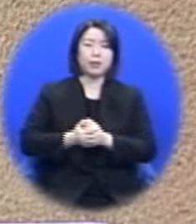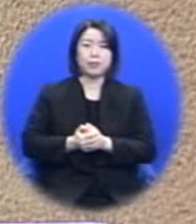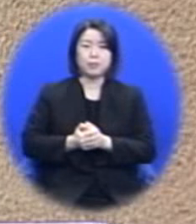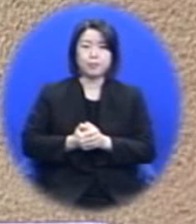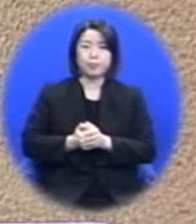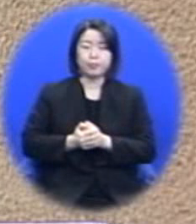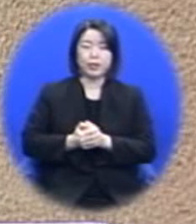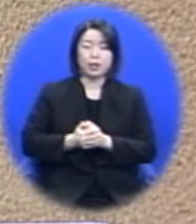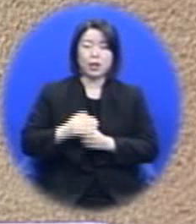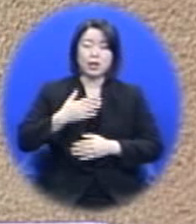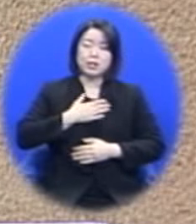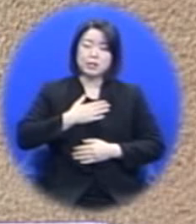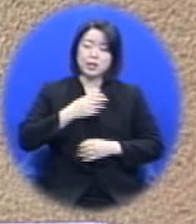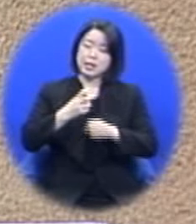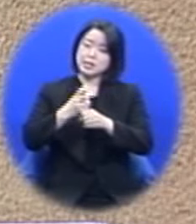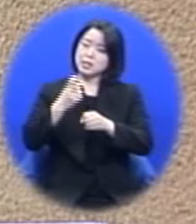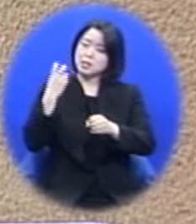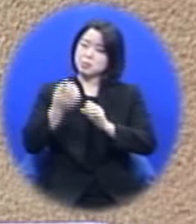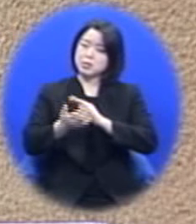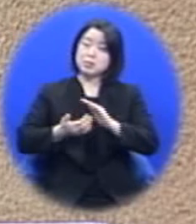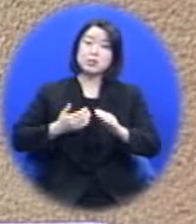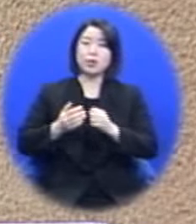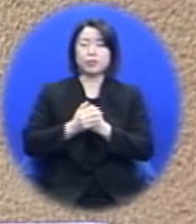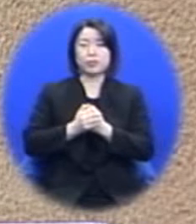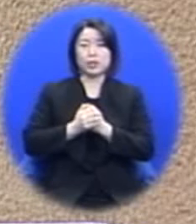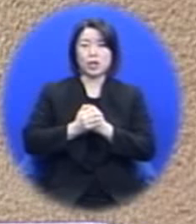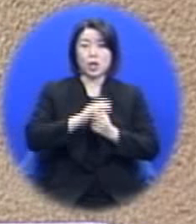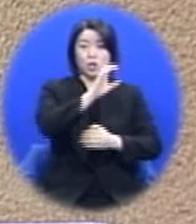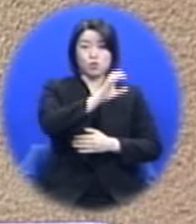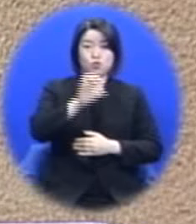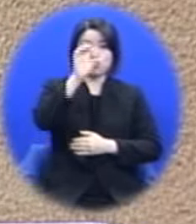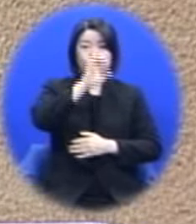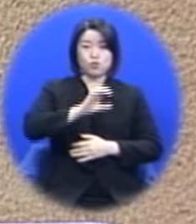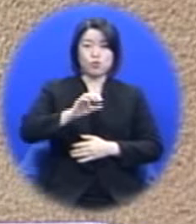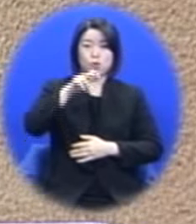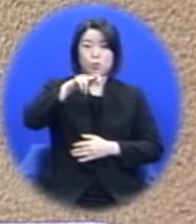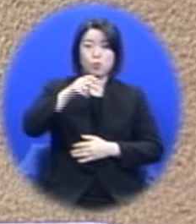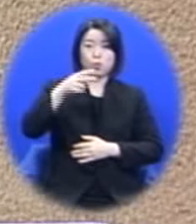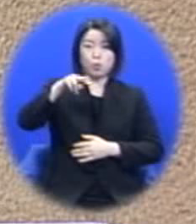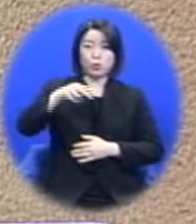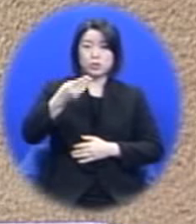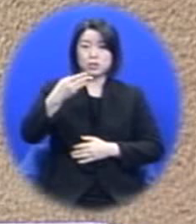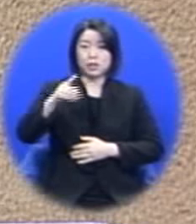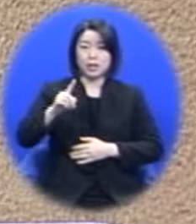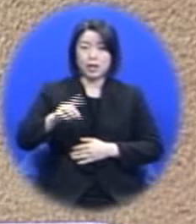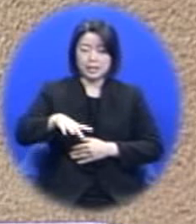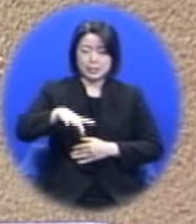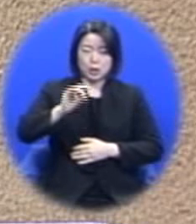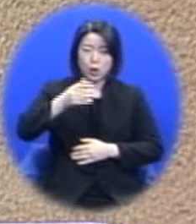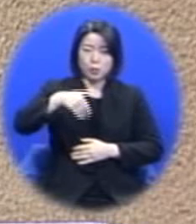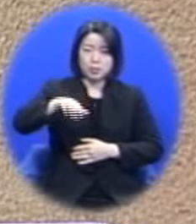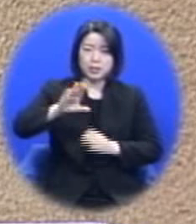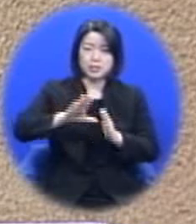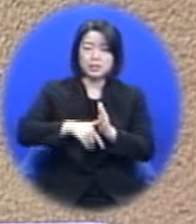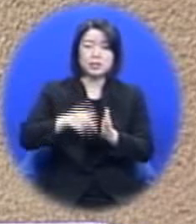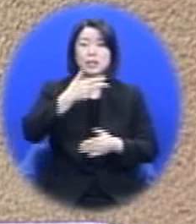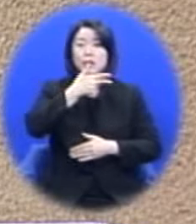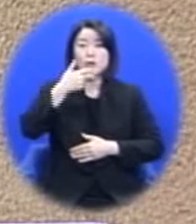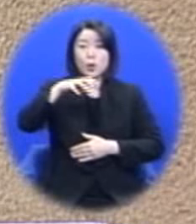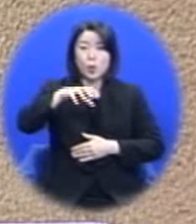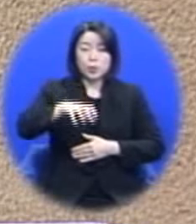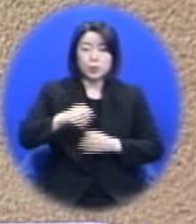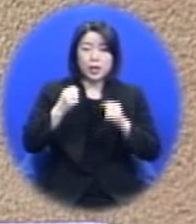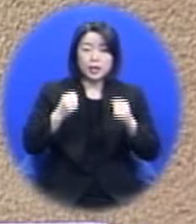한 20년쯤 전이 그죠? 유럽 코스타를 처음 갔을 때 그때 영국에 계시는 사업을